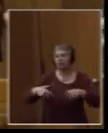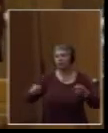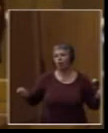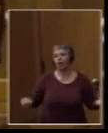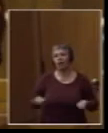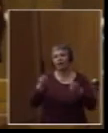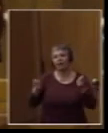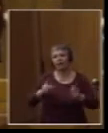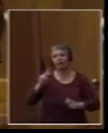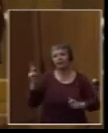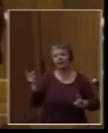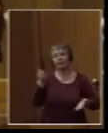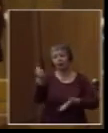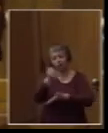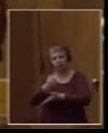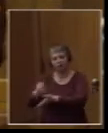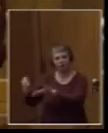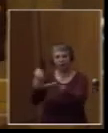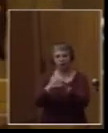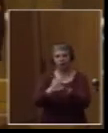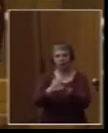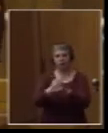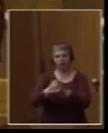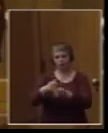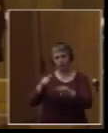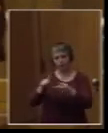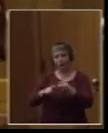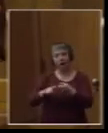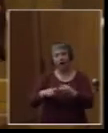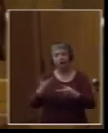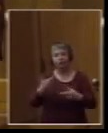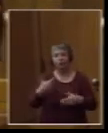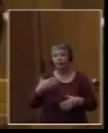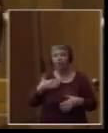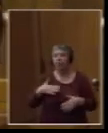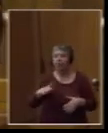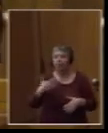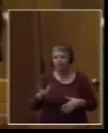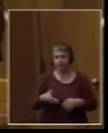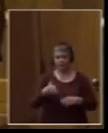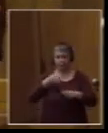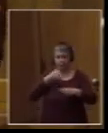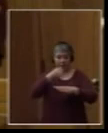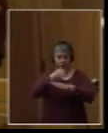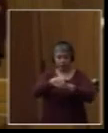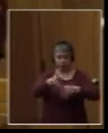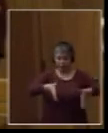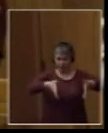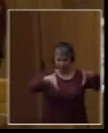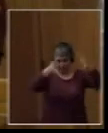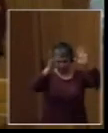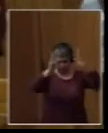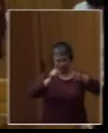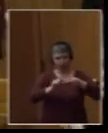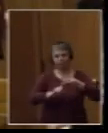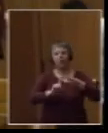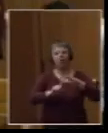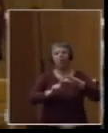όπως διασφάλιση της προσβασιμότητας στα κτίρια της περιφέρειας και διάχυση της